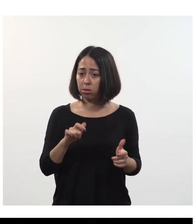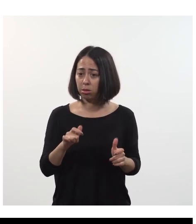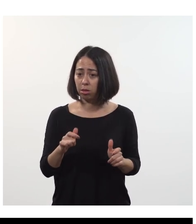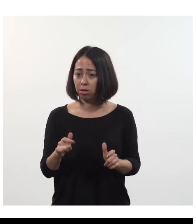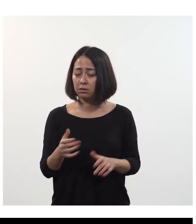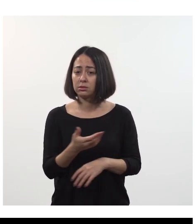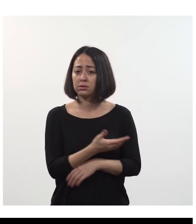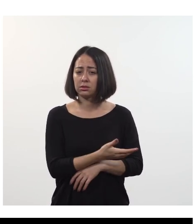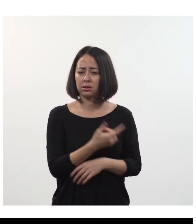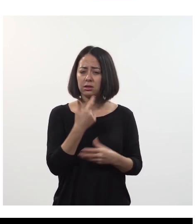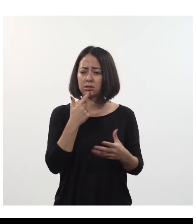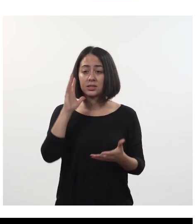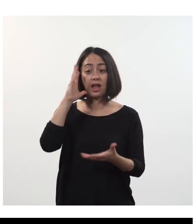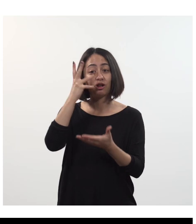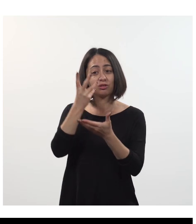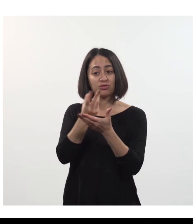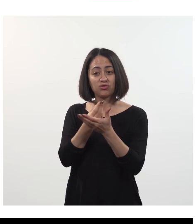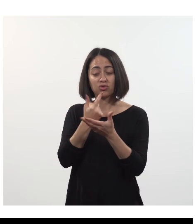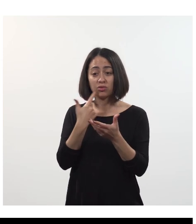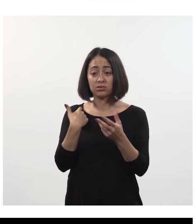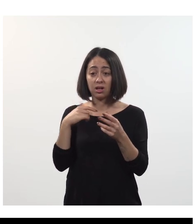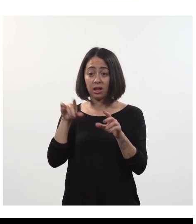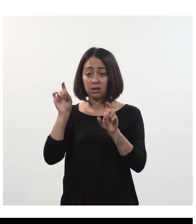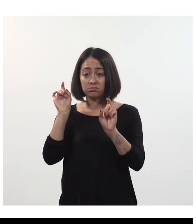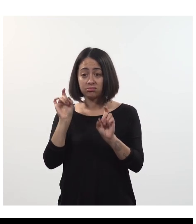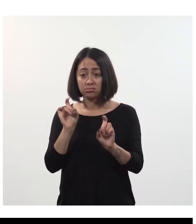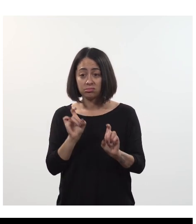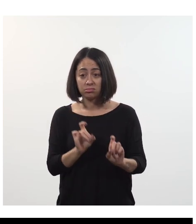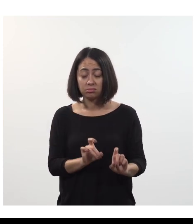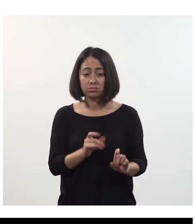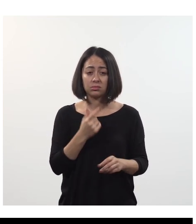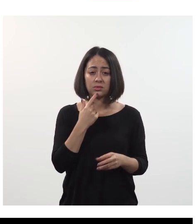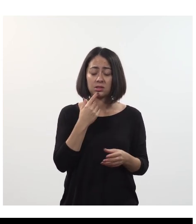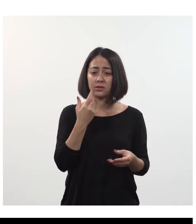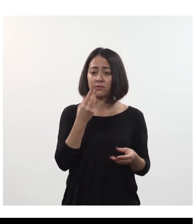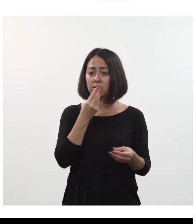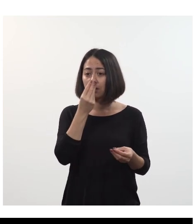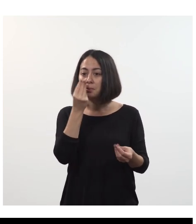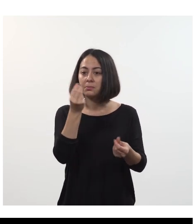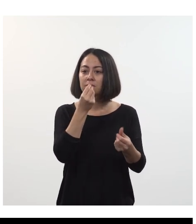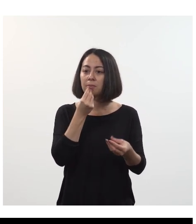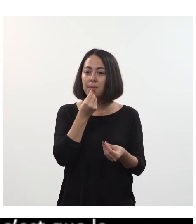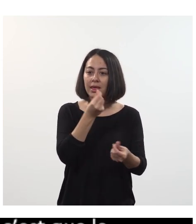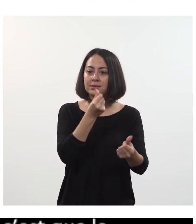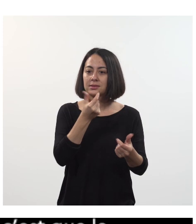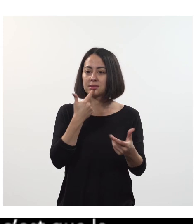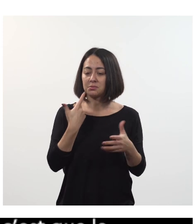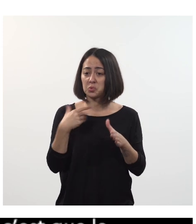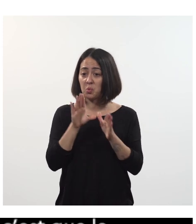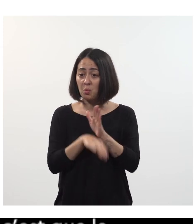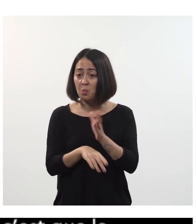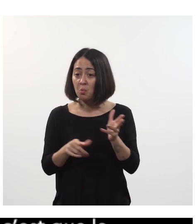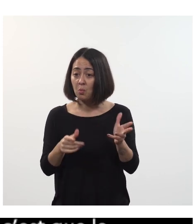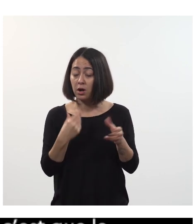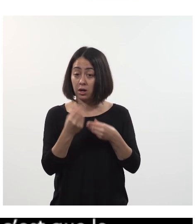sensoriel, dépend bien sûr du type de handicap, hein, avec des perceptions diminuées ou voire augmentées hein, sur